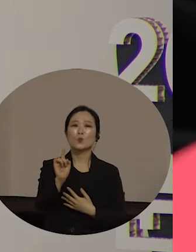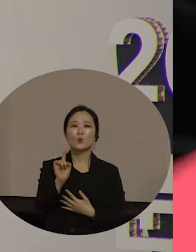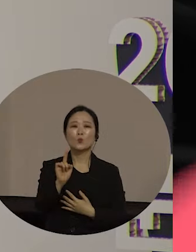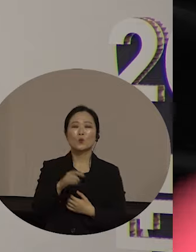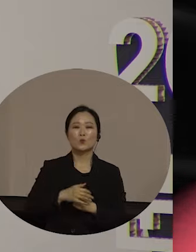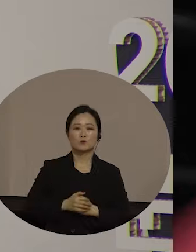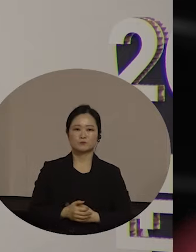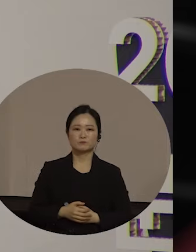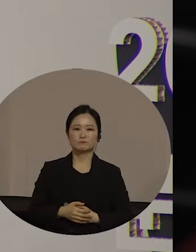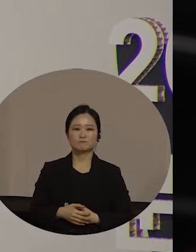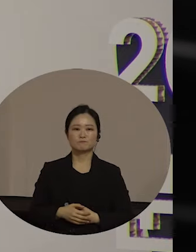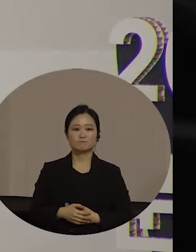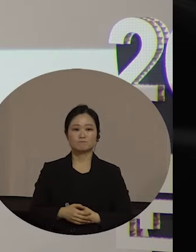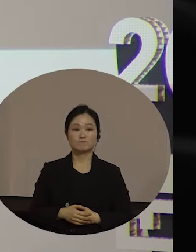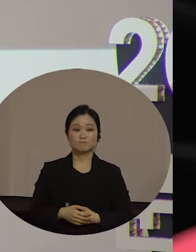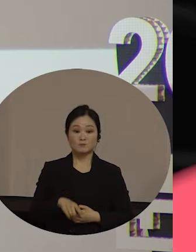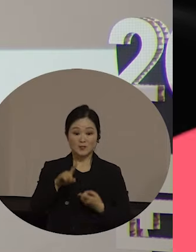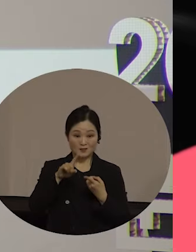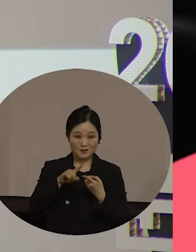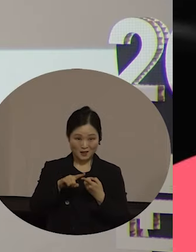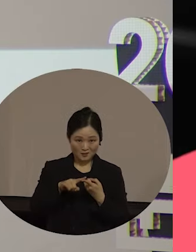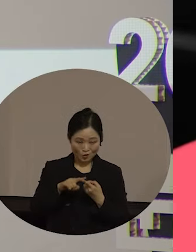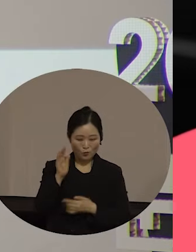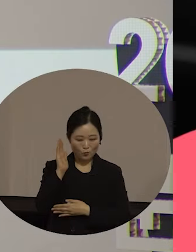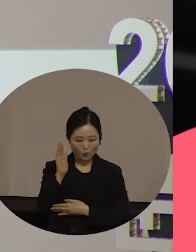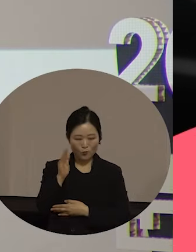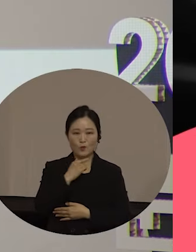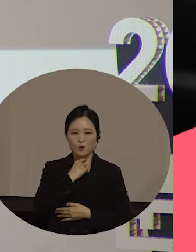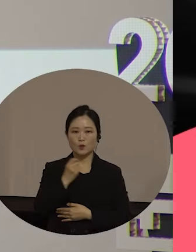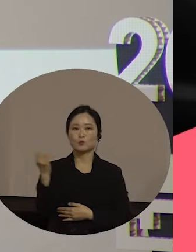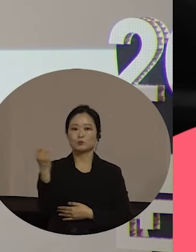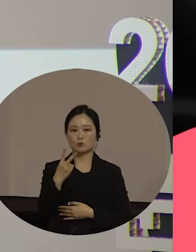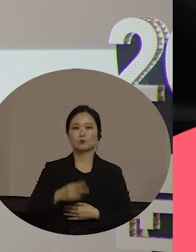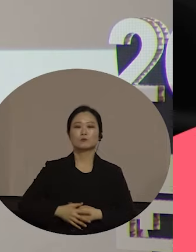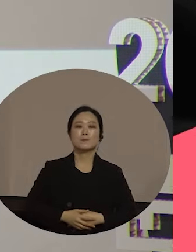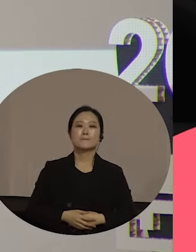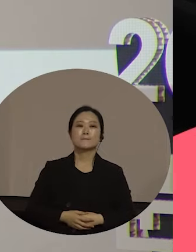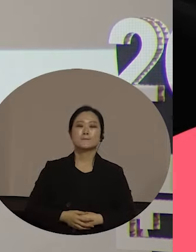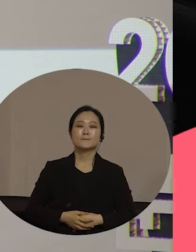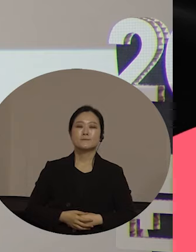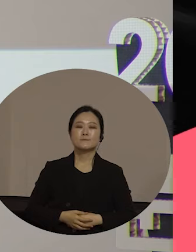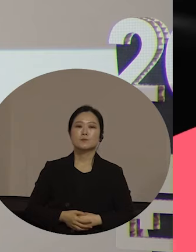것 같아요. 근데 혹시 그거에 대해서 얘기해 줄 수 있으면 좋겠고 두 번째는 그